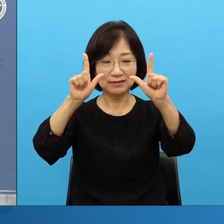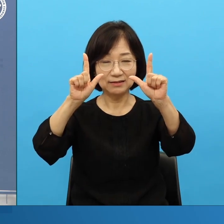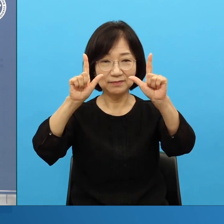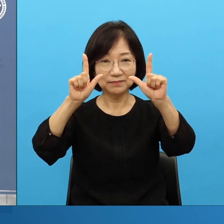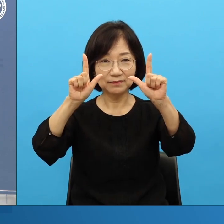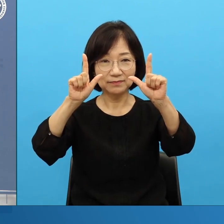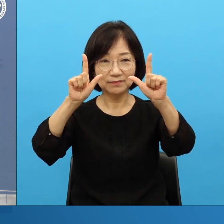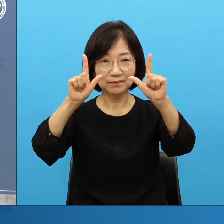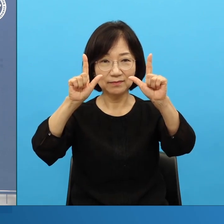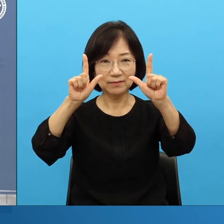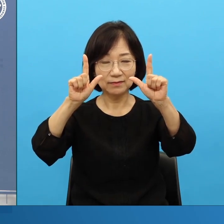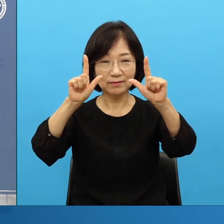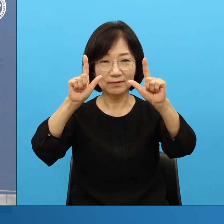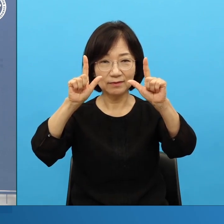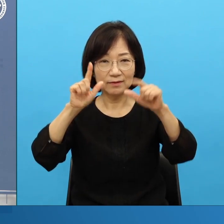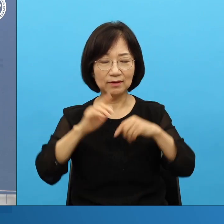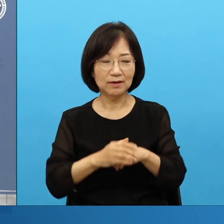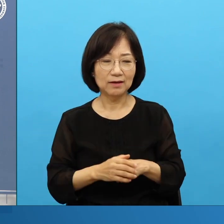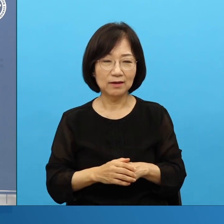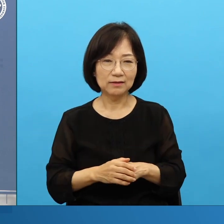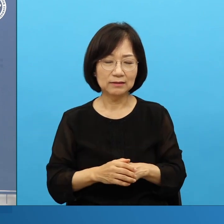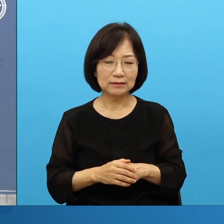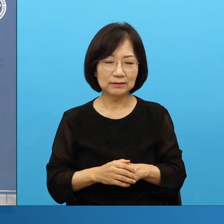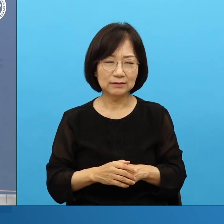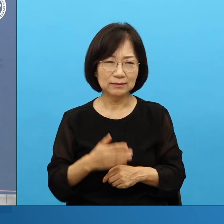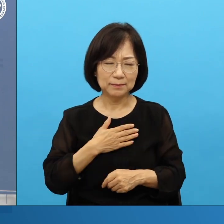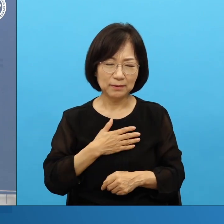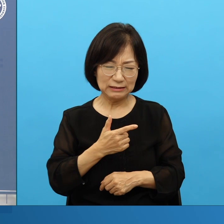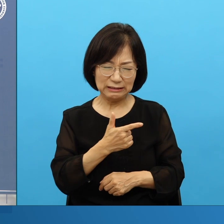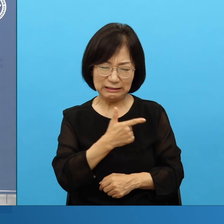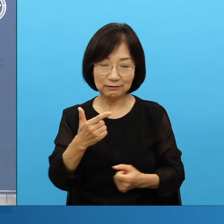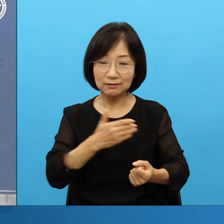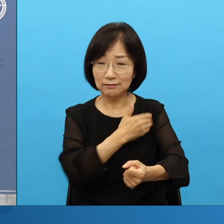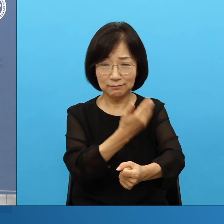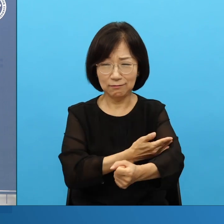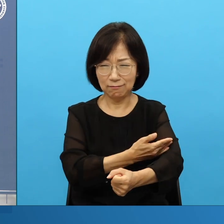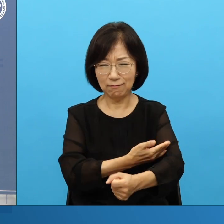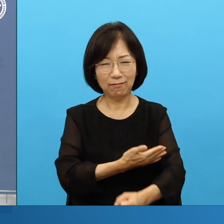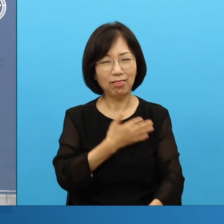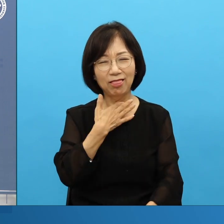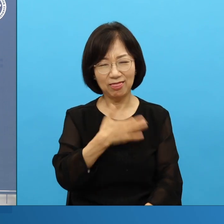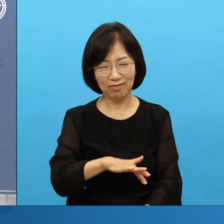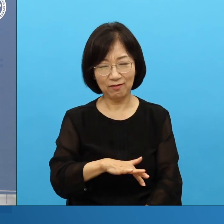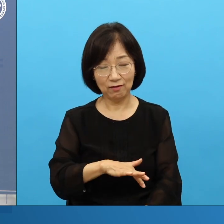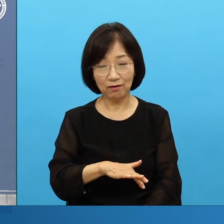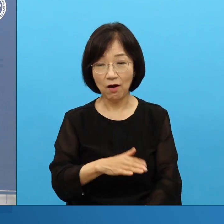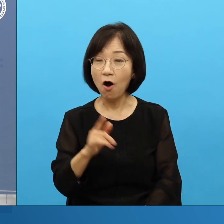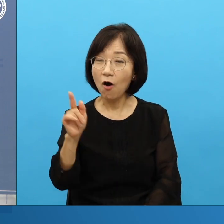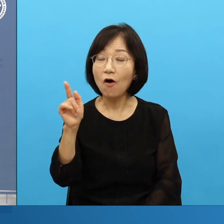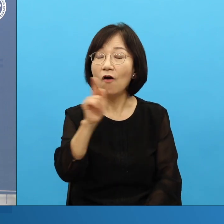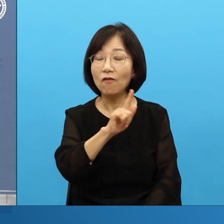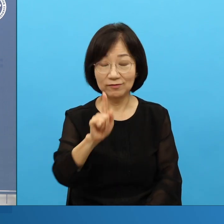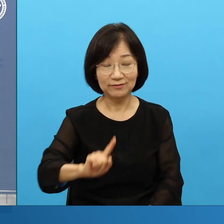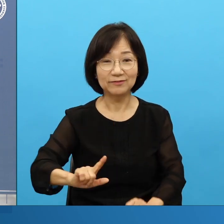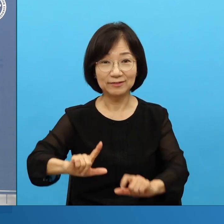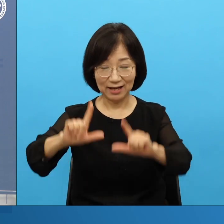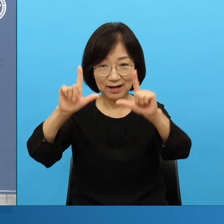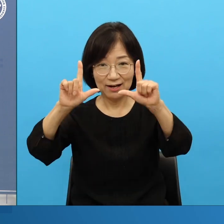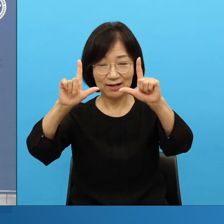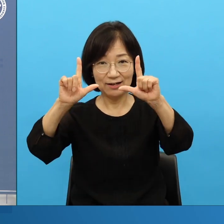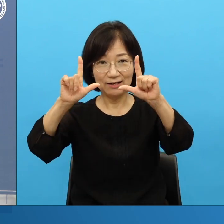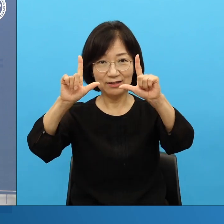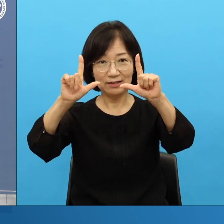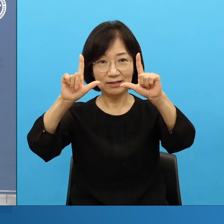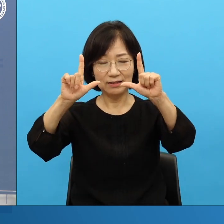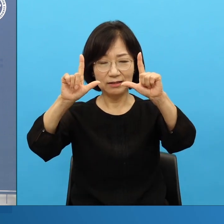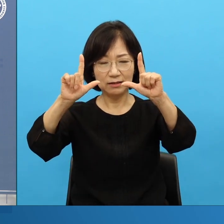없고요. 그런 생활력도 없어요. I didn't have the ability to be able to do something really well in my life. 자, 어느 날